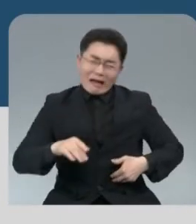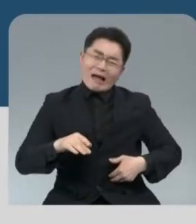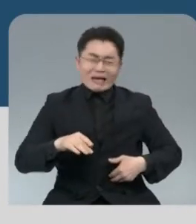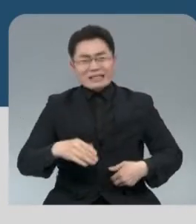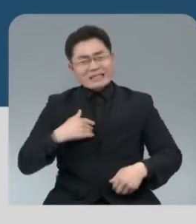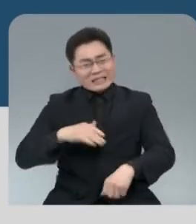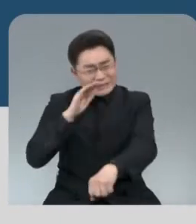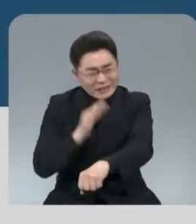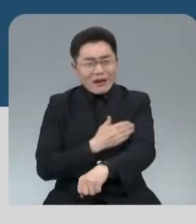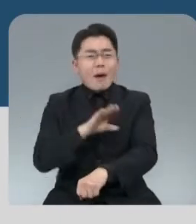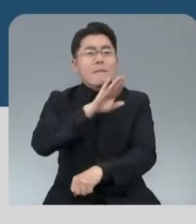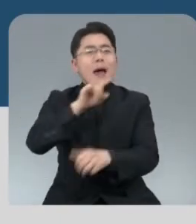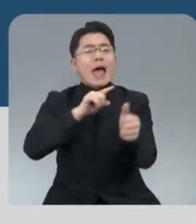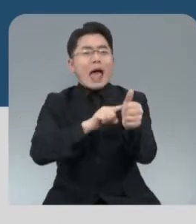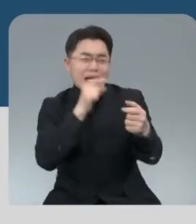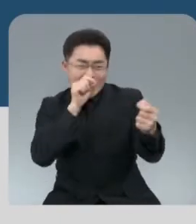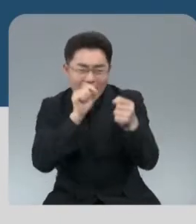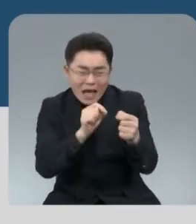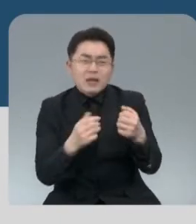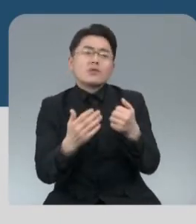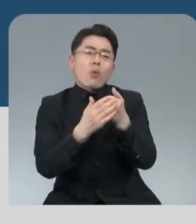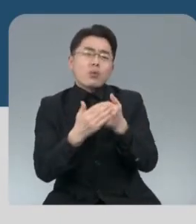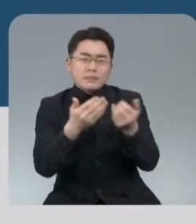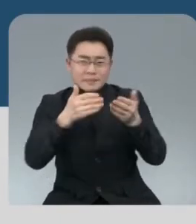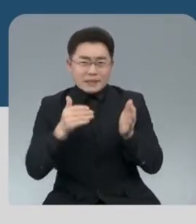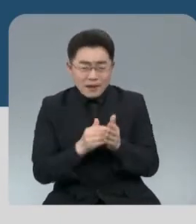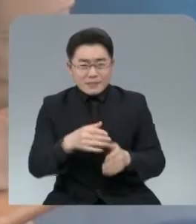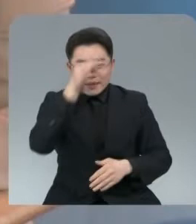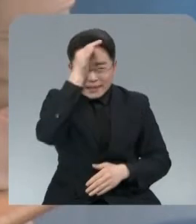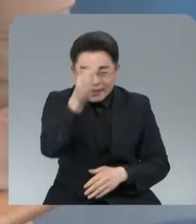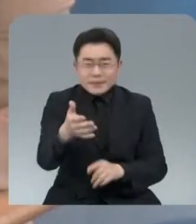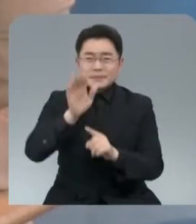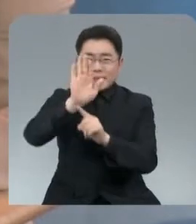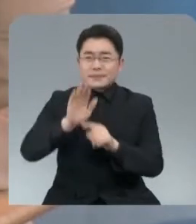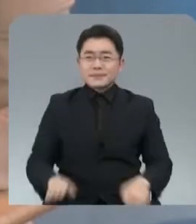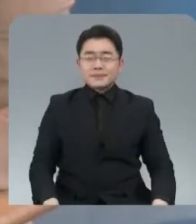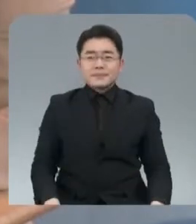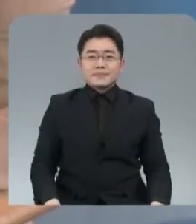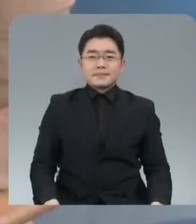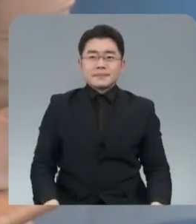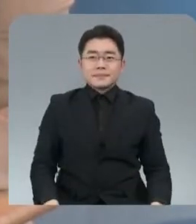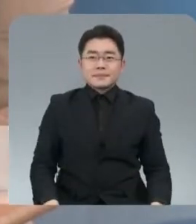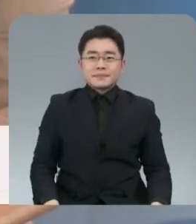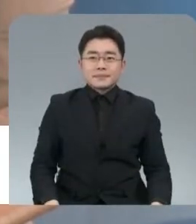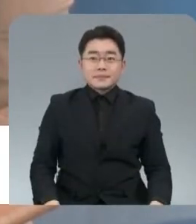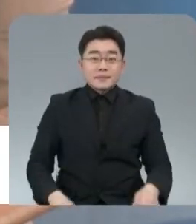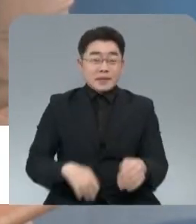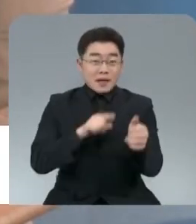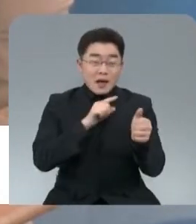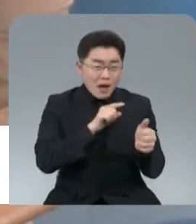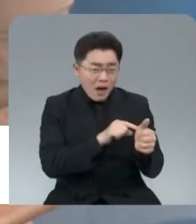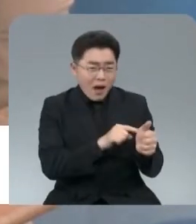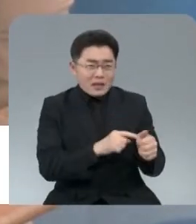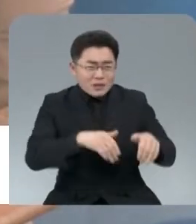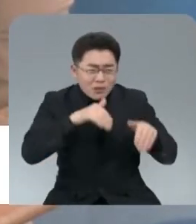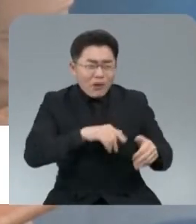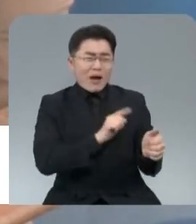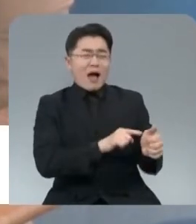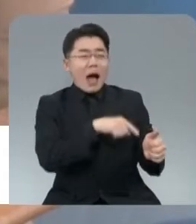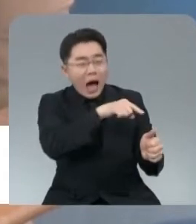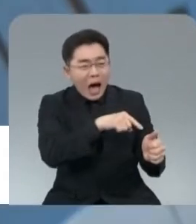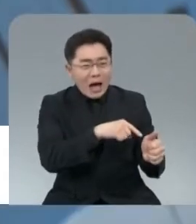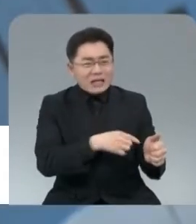있어 도움을 받았다. 국민 여러분께 송구하다라고 밝혔습니다. 또 A씨가 얼마나 힘들었을지 생각하니